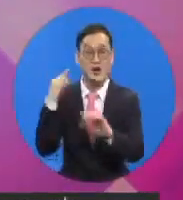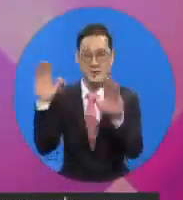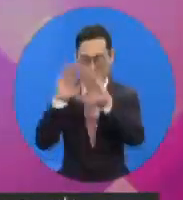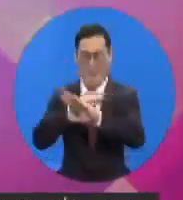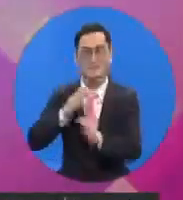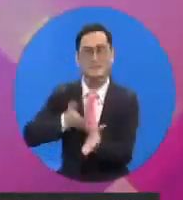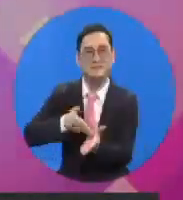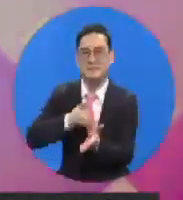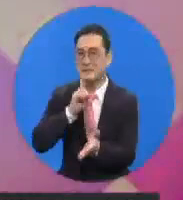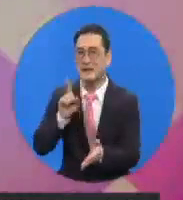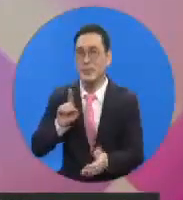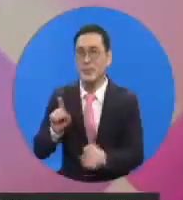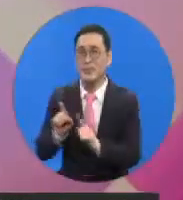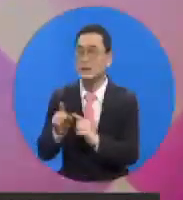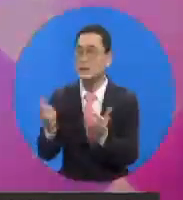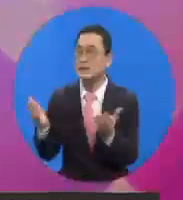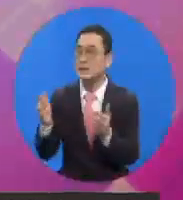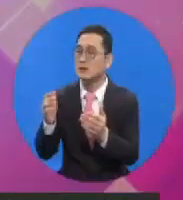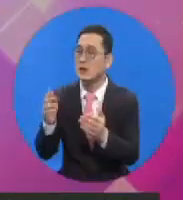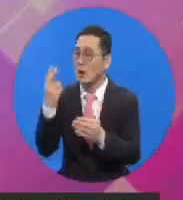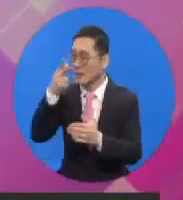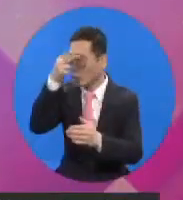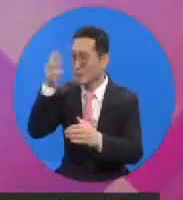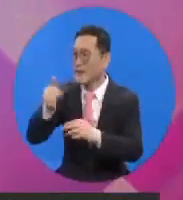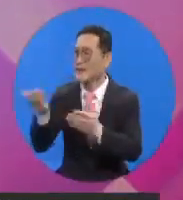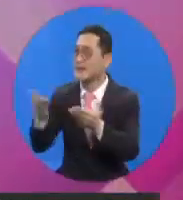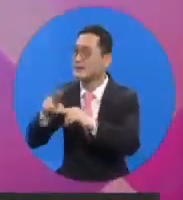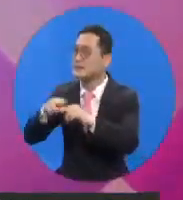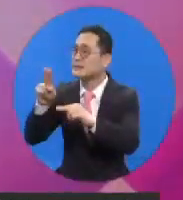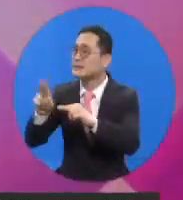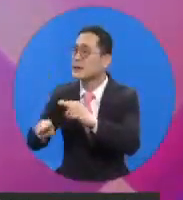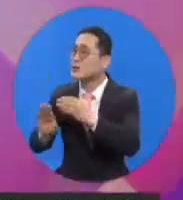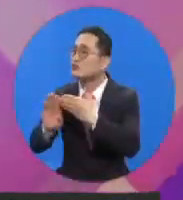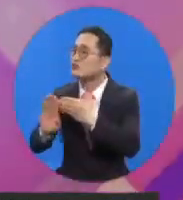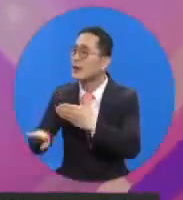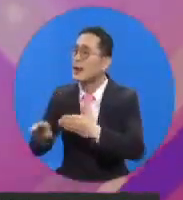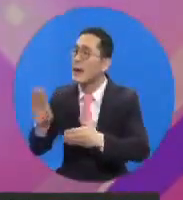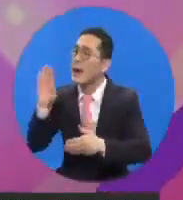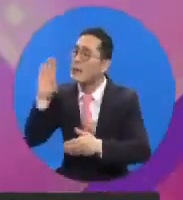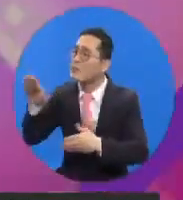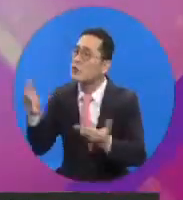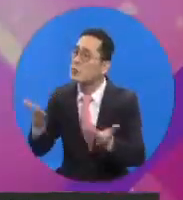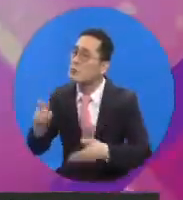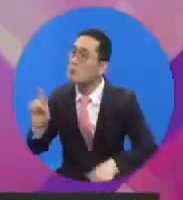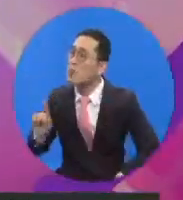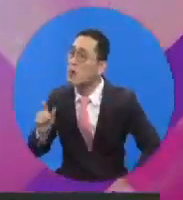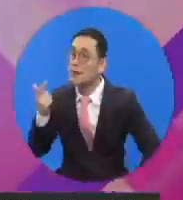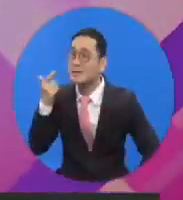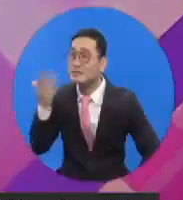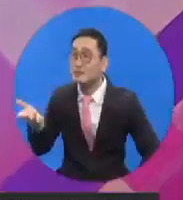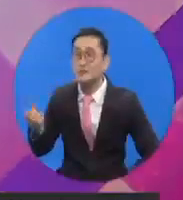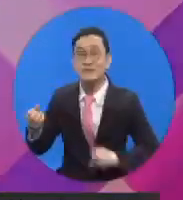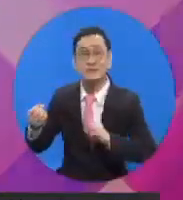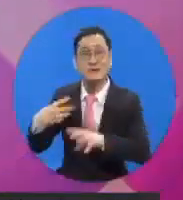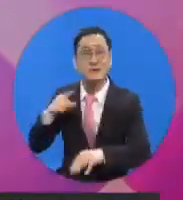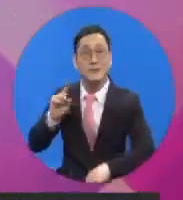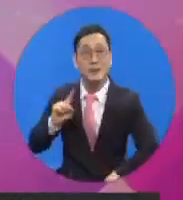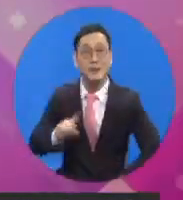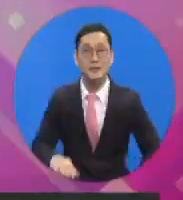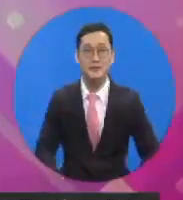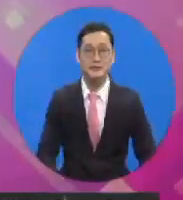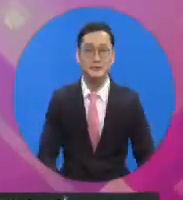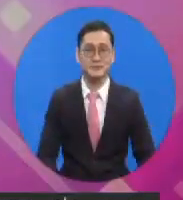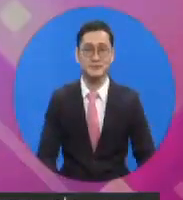검찰총장은 무엇을 할 것인가? 윤석열 검찰총장이 임기를 마치면 무엇을 할 것인가? 이 질문에 대해서 윤 총장이 뭐라고